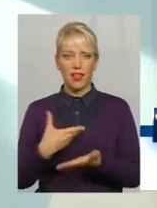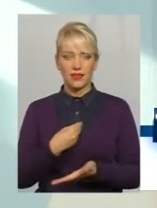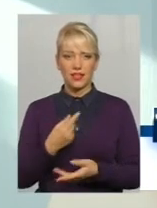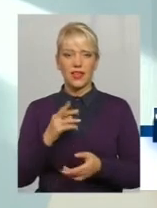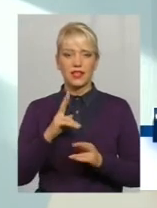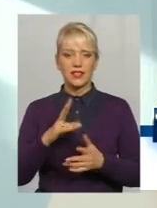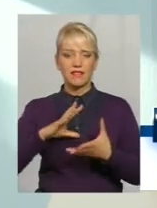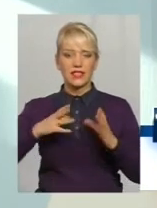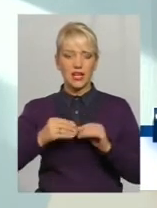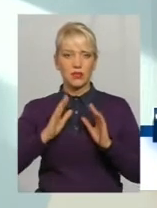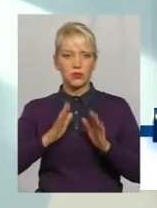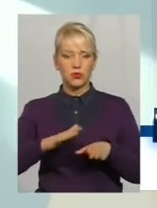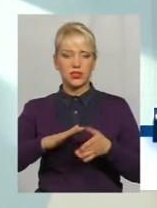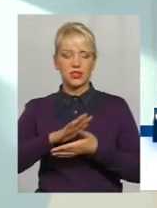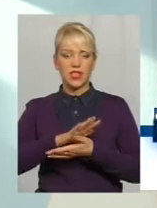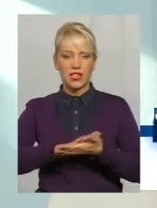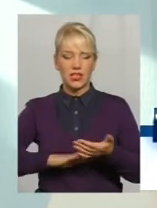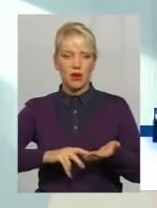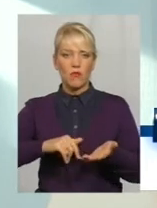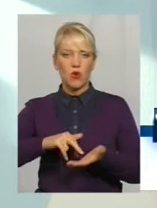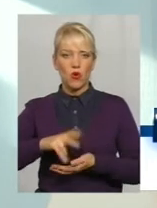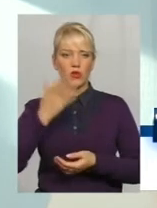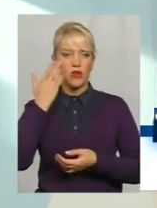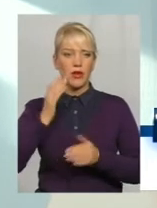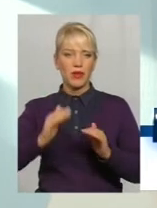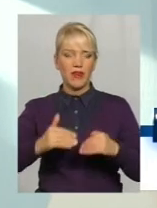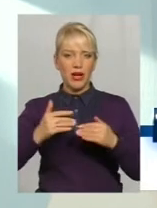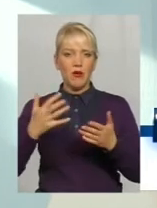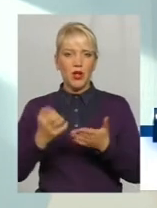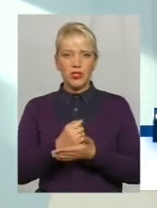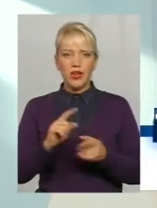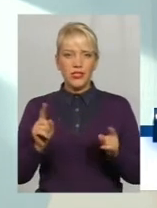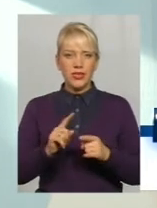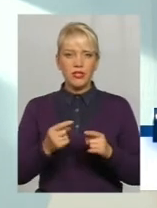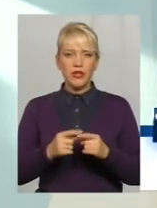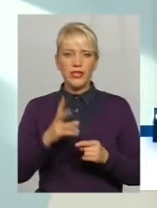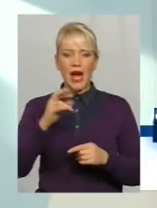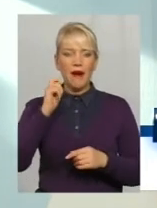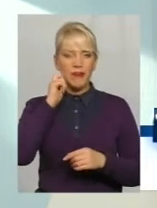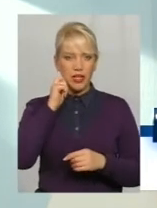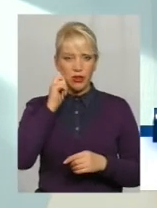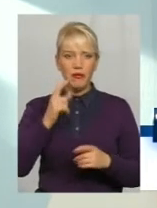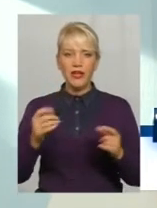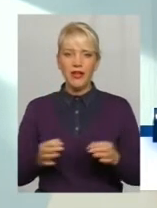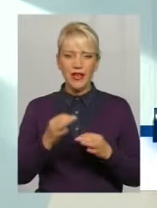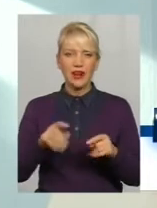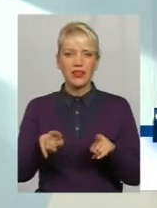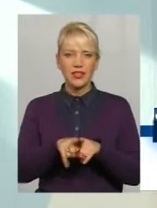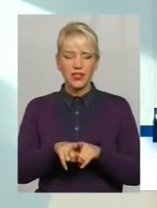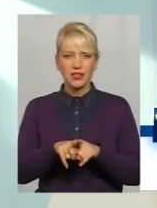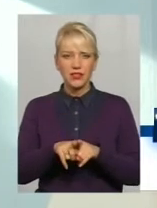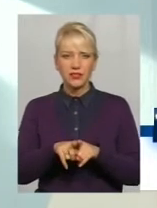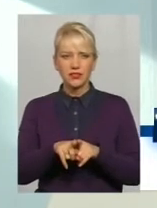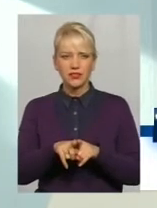як далі буде проходити, от коли раніше, коли підвищили, виходить, що я на пенсії за віком, і ніяких доплат нічого не